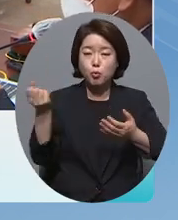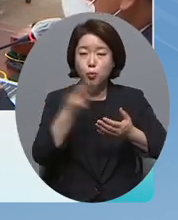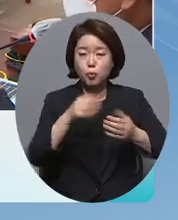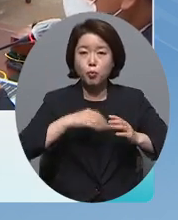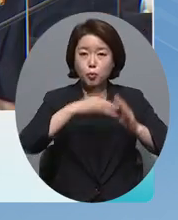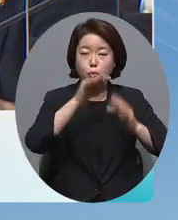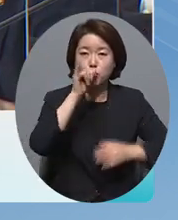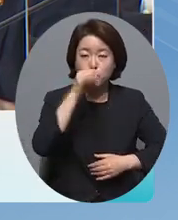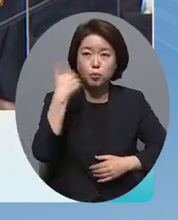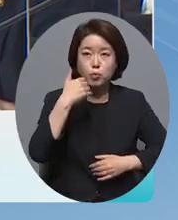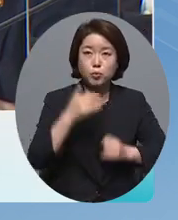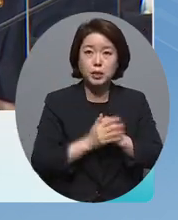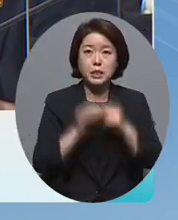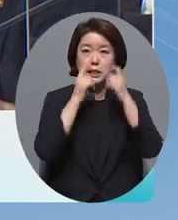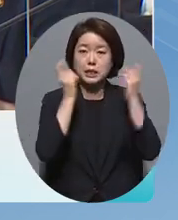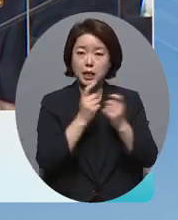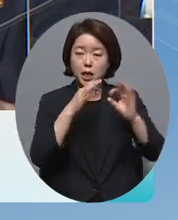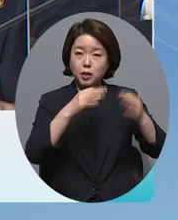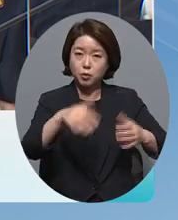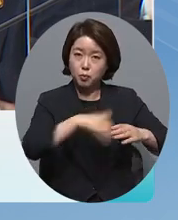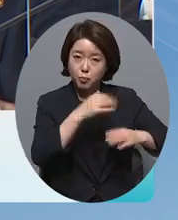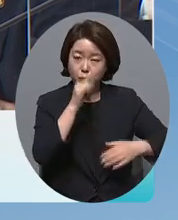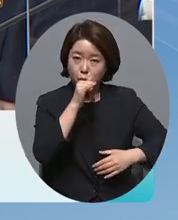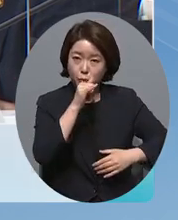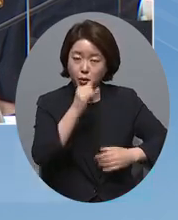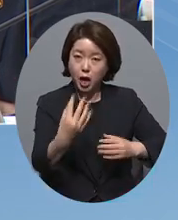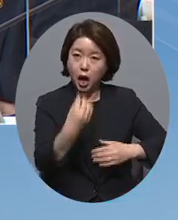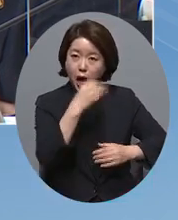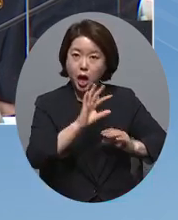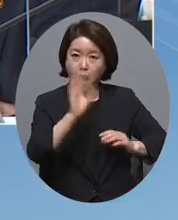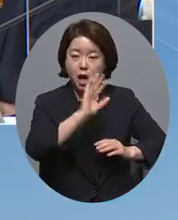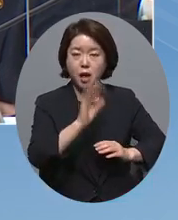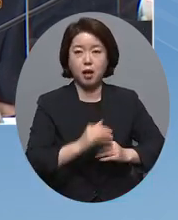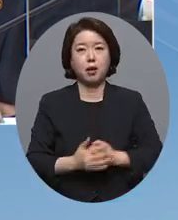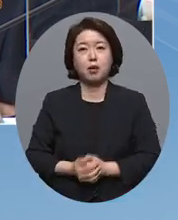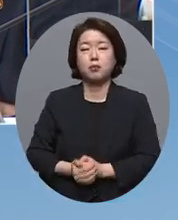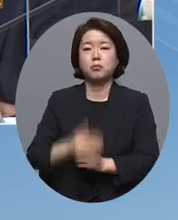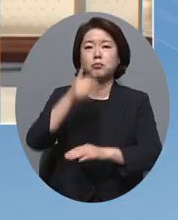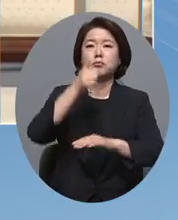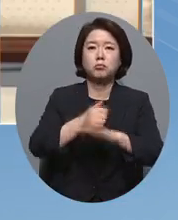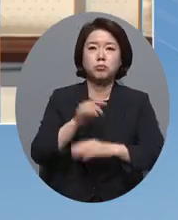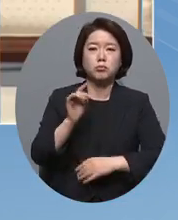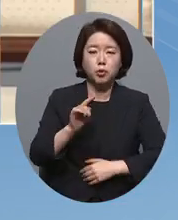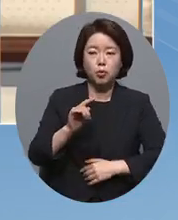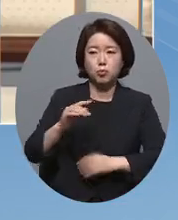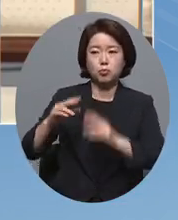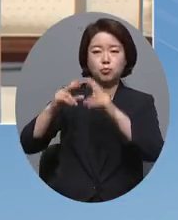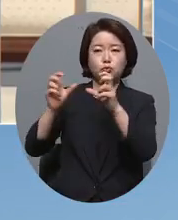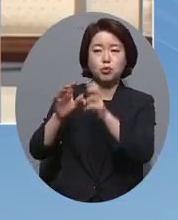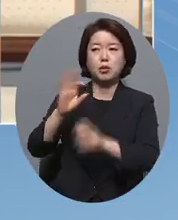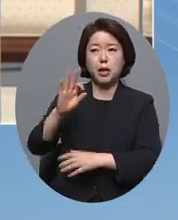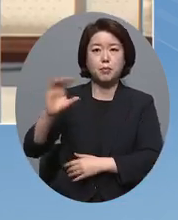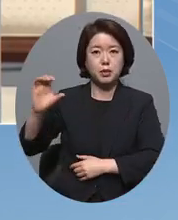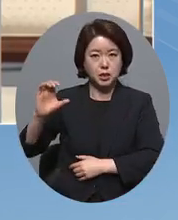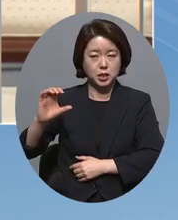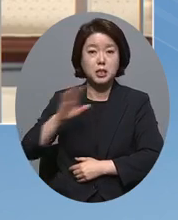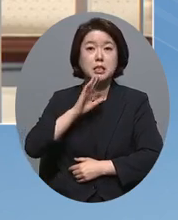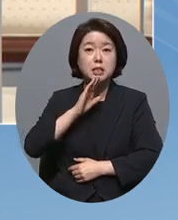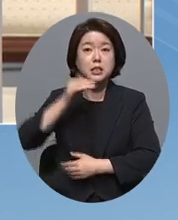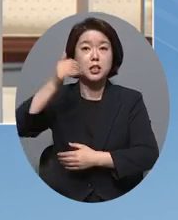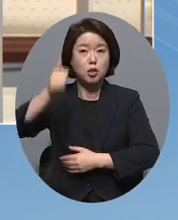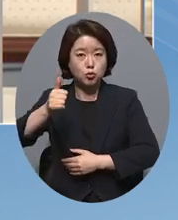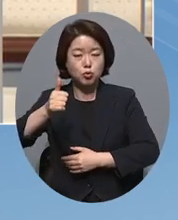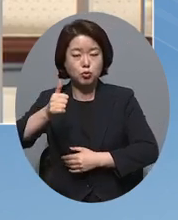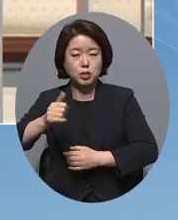그게 이재명 시장의 개인 계좌로 들어가서 개인이 부를 축제한 건 아니지 않습니까 결국에는 성남 fc의 주인이 실제적인 주인은